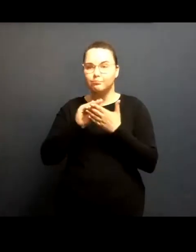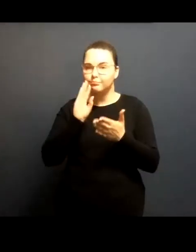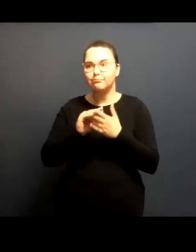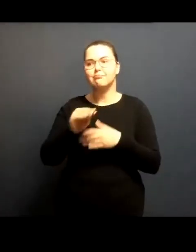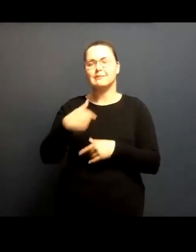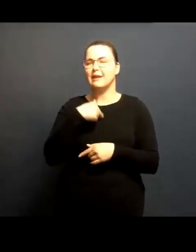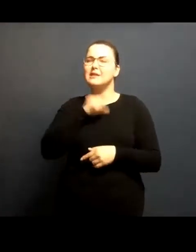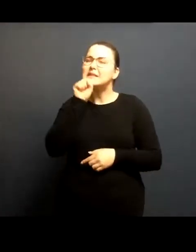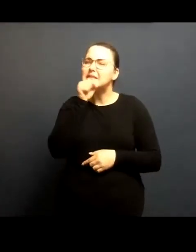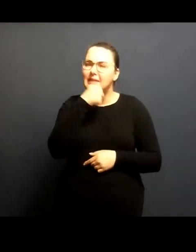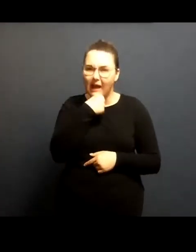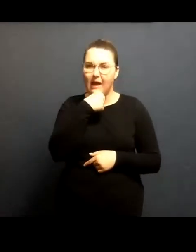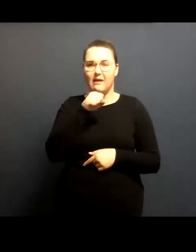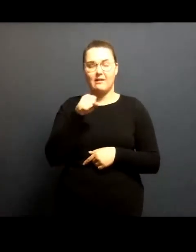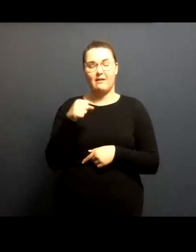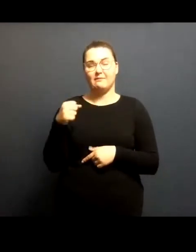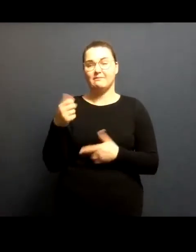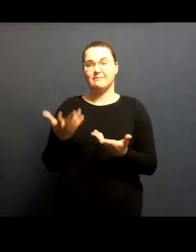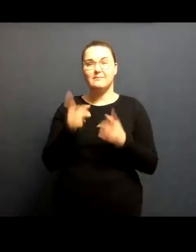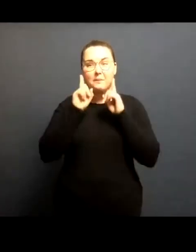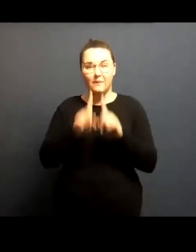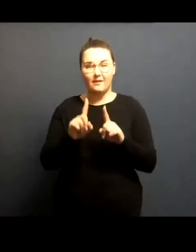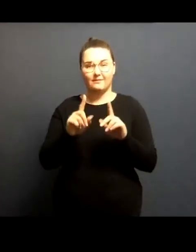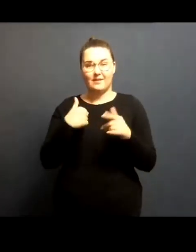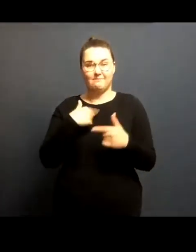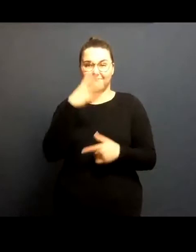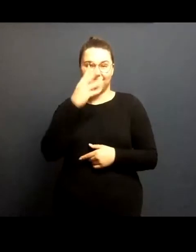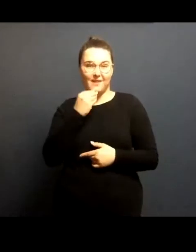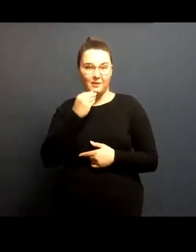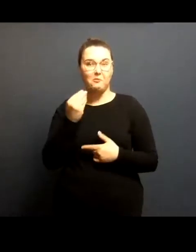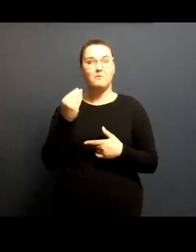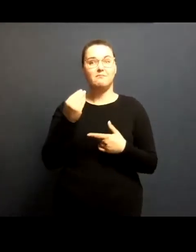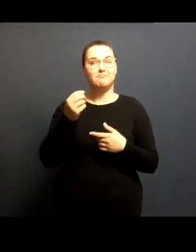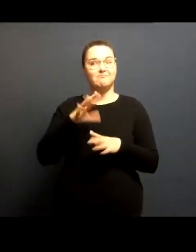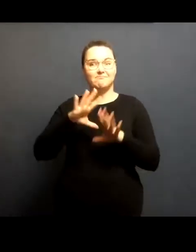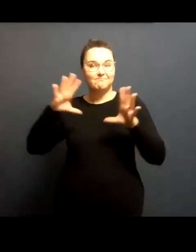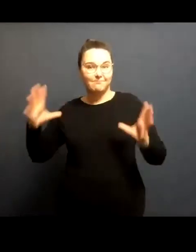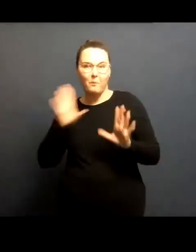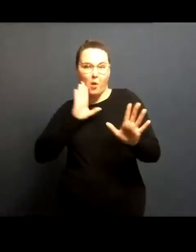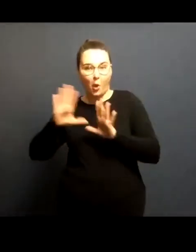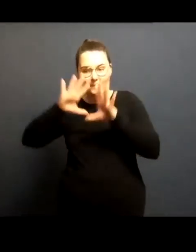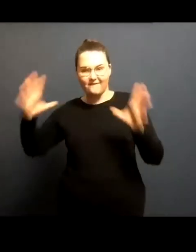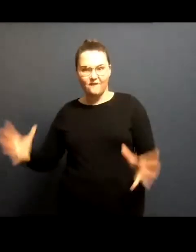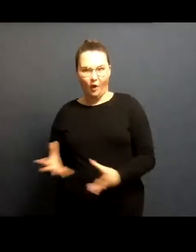No to już jest taki case dla psychologa, myślę. No i zobaczcie Państwo wypowiedzi mężczyzn.